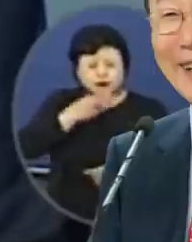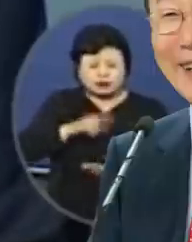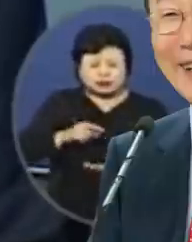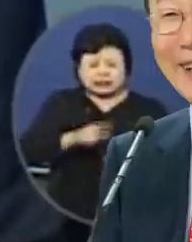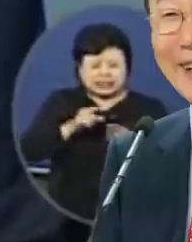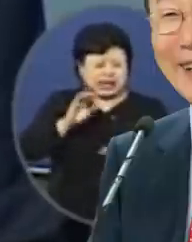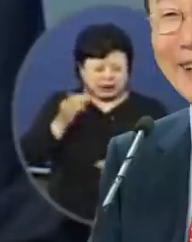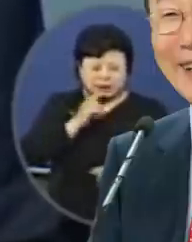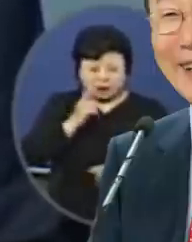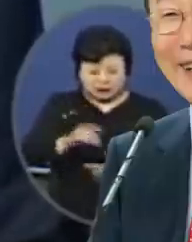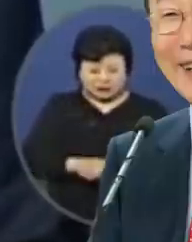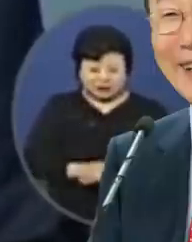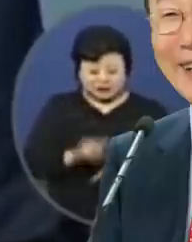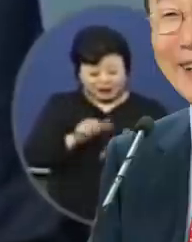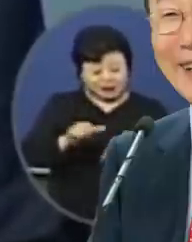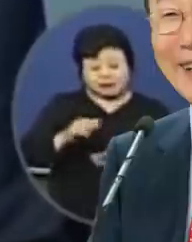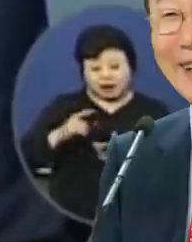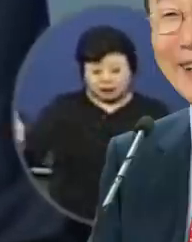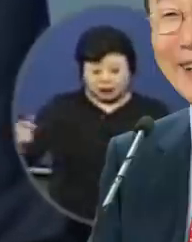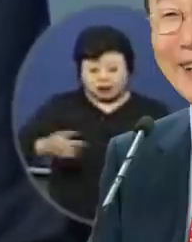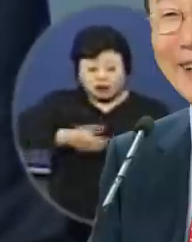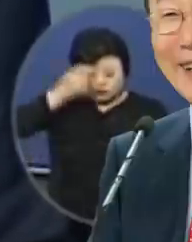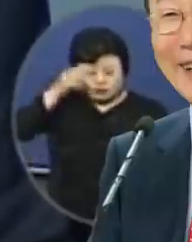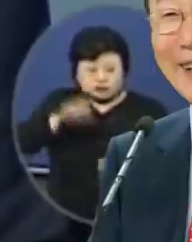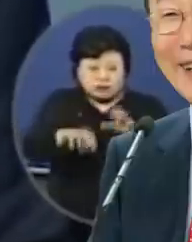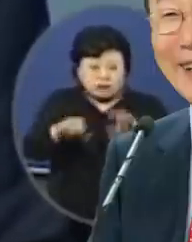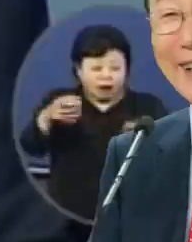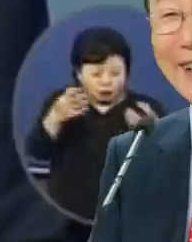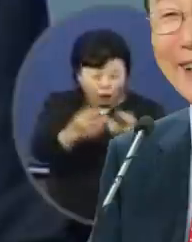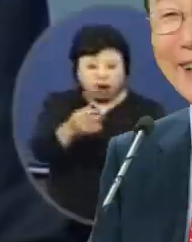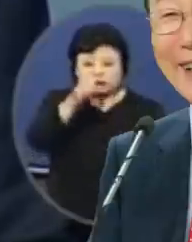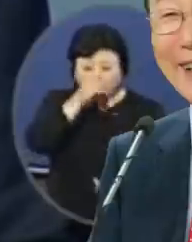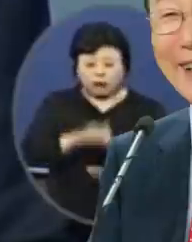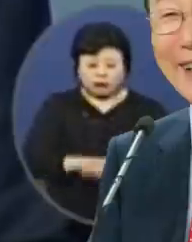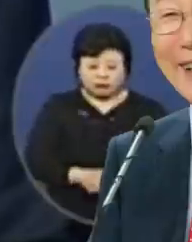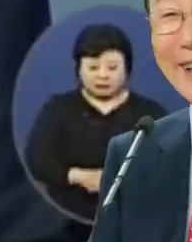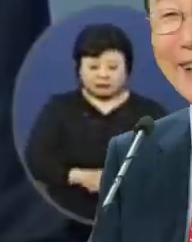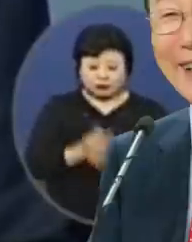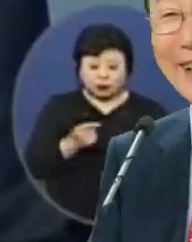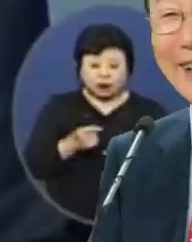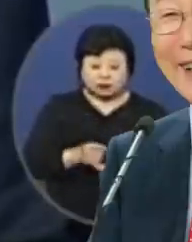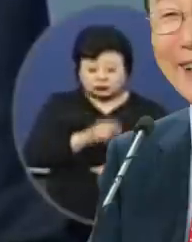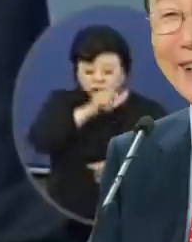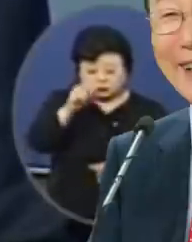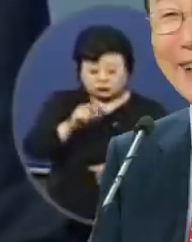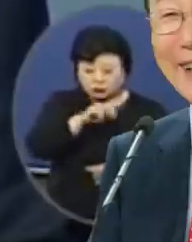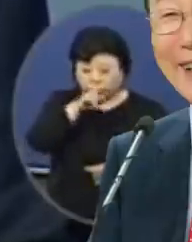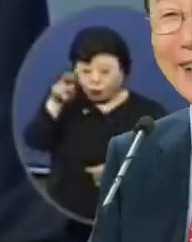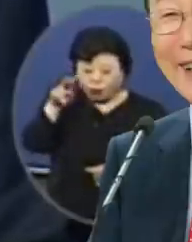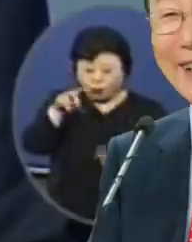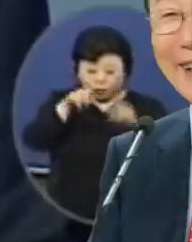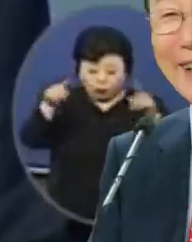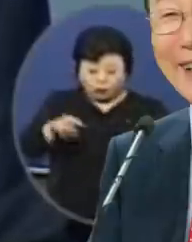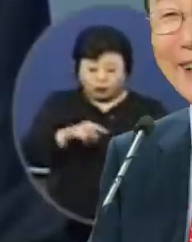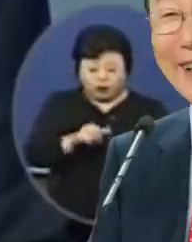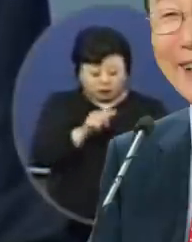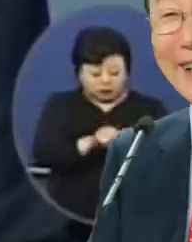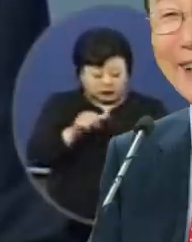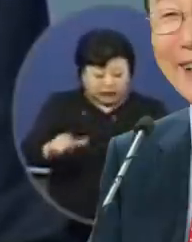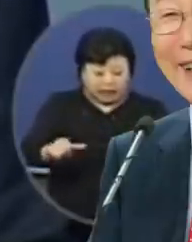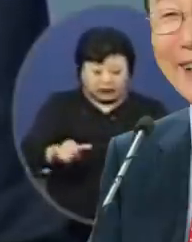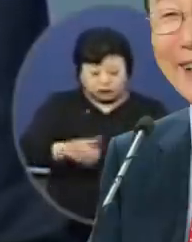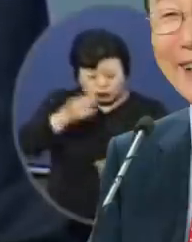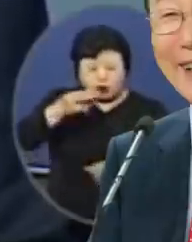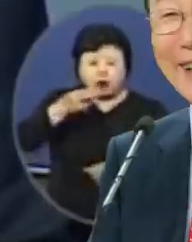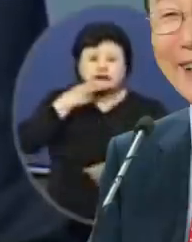살면 된다. 아니요, 꿈은 천지에 꽉 들어차 있습니다. 그리고 똑같은 구절을 맏아들은 바로